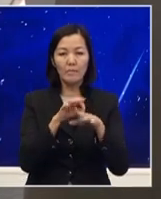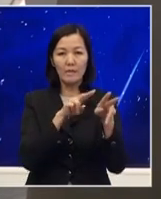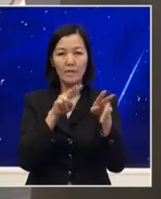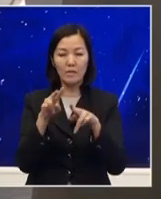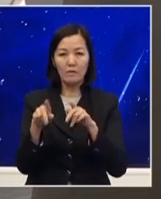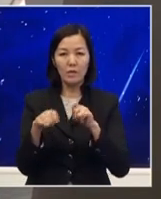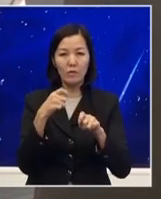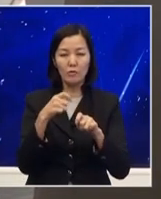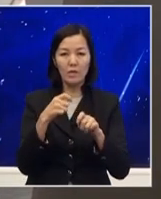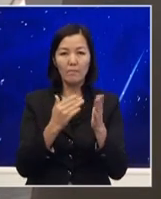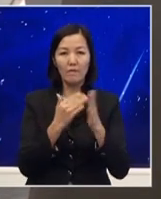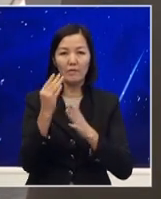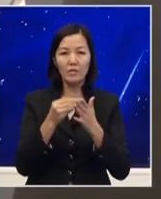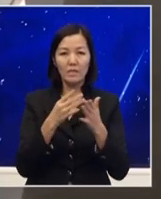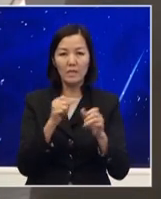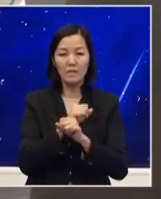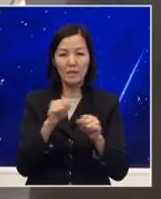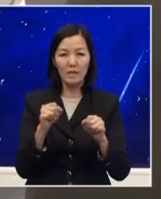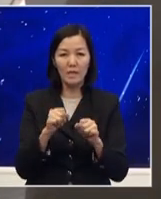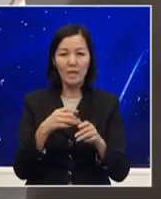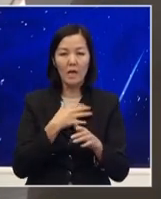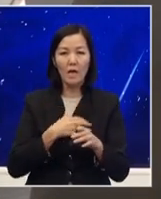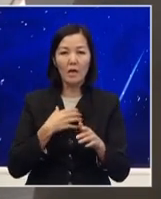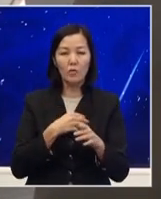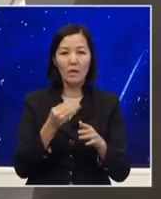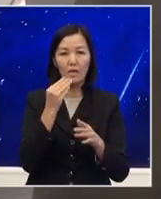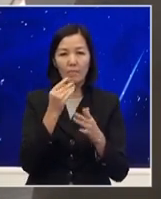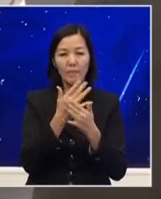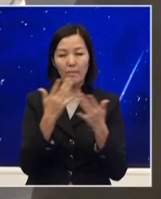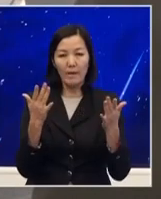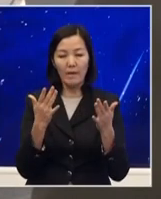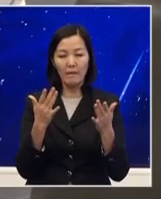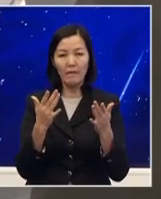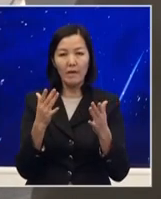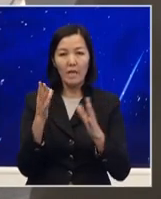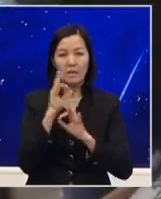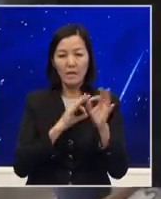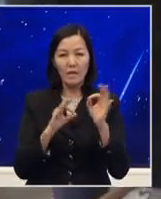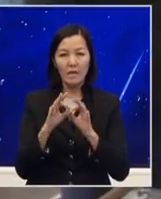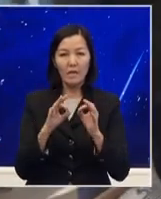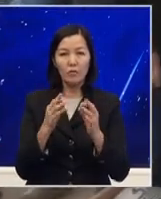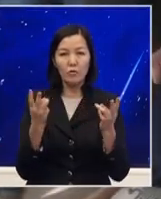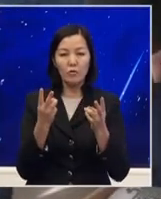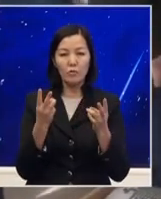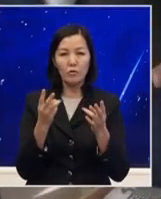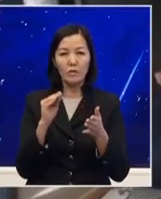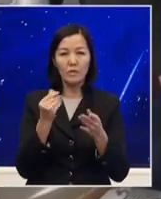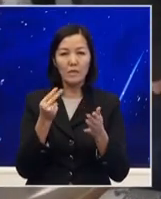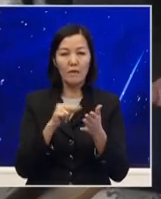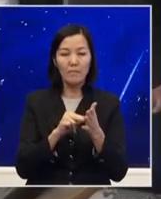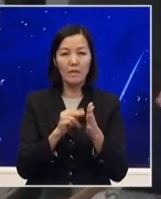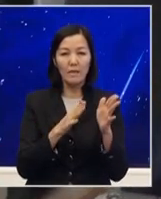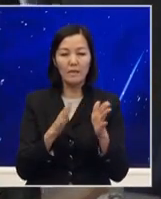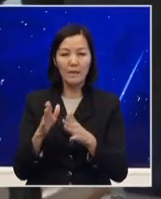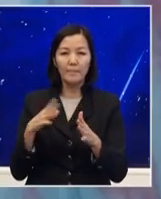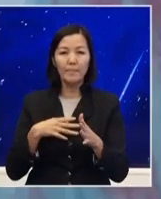нарушения по части повышения цен на 60 актуальных препаратов, стоимость которых должна оставаться стабильной. На базе городской больницы Капшагая